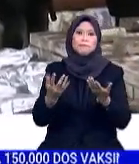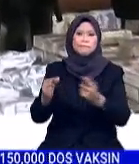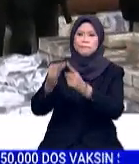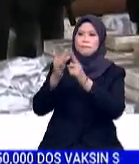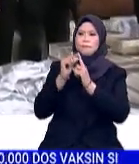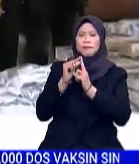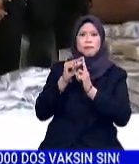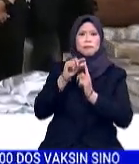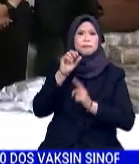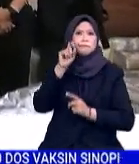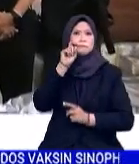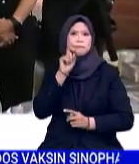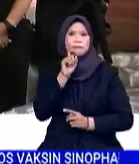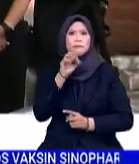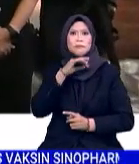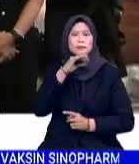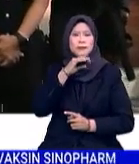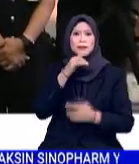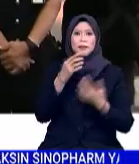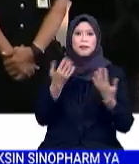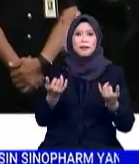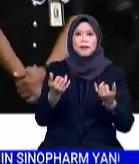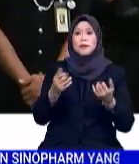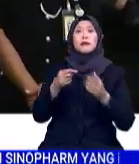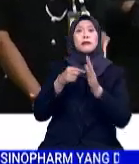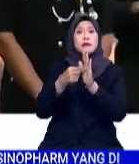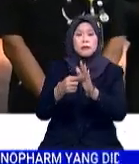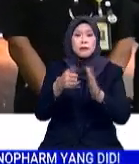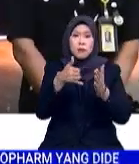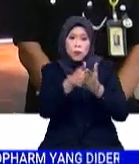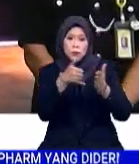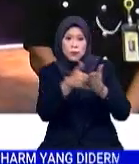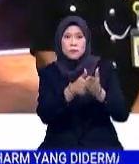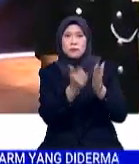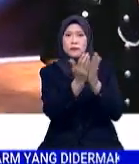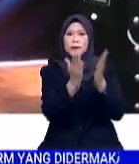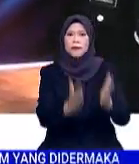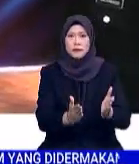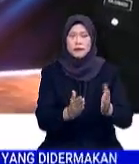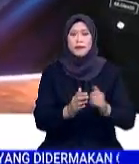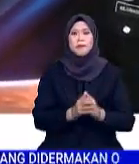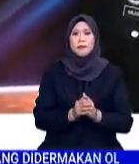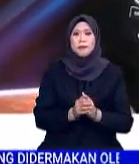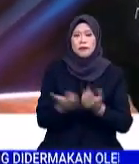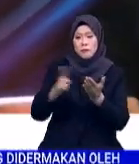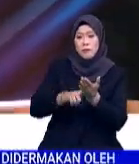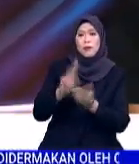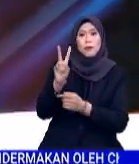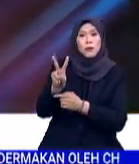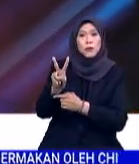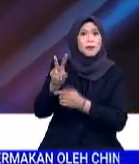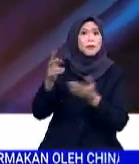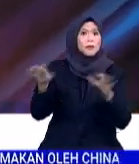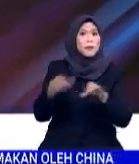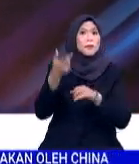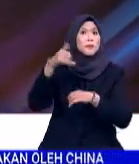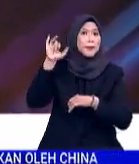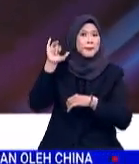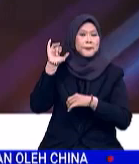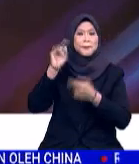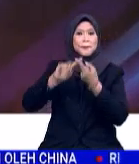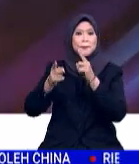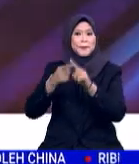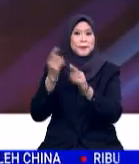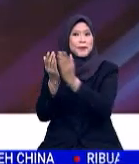perkataan berunsur lucah dengan menggalakkan perlakuan rogol terhadap pelajar. Manakala laporan kedua dibuat semalam berkenaan